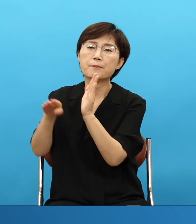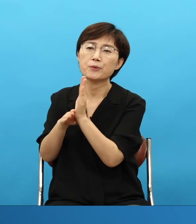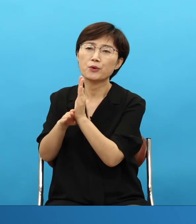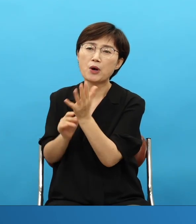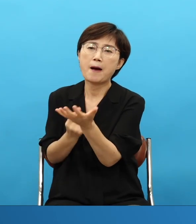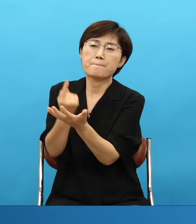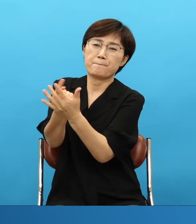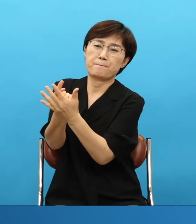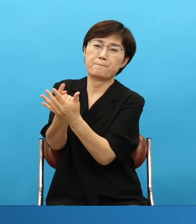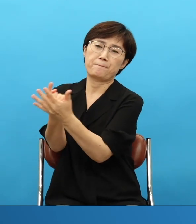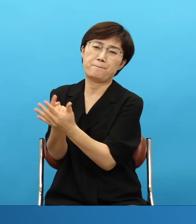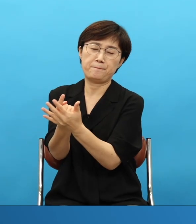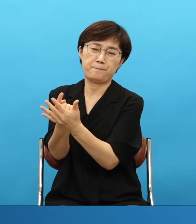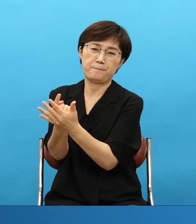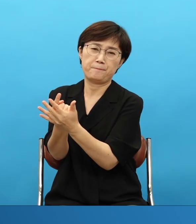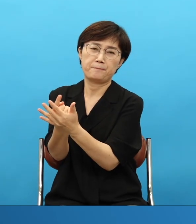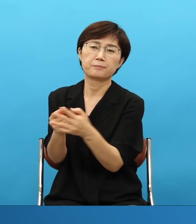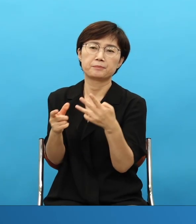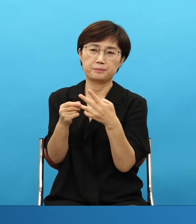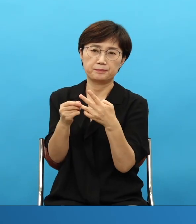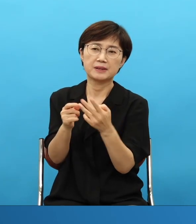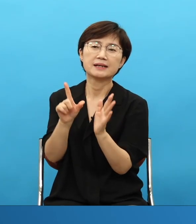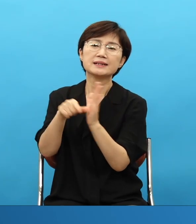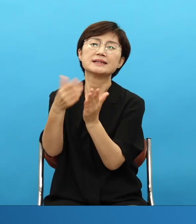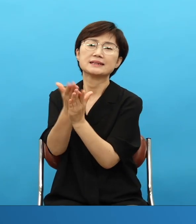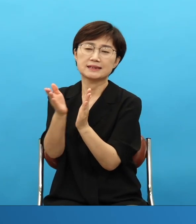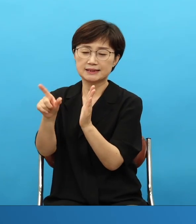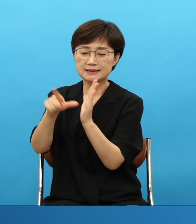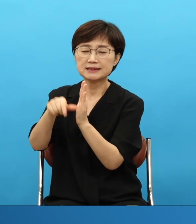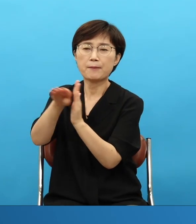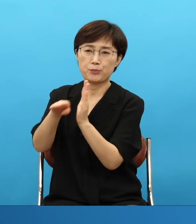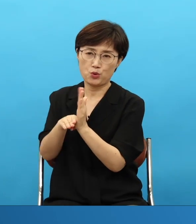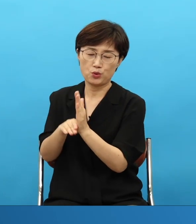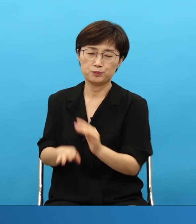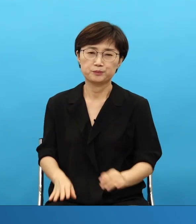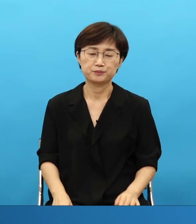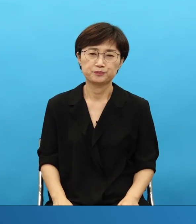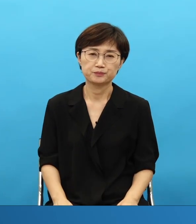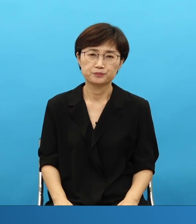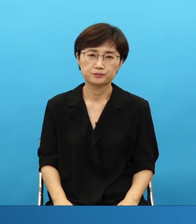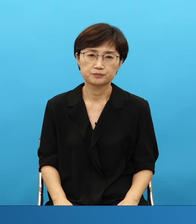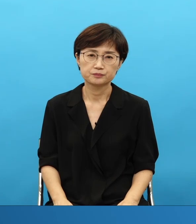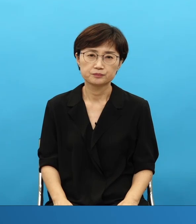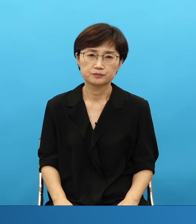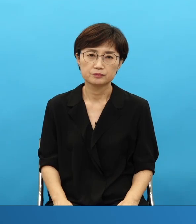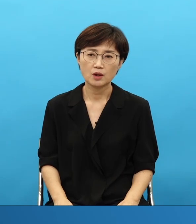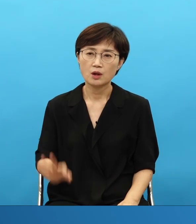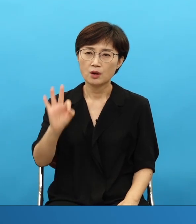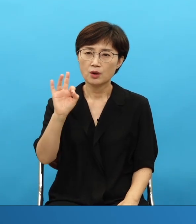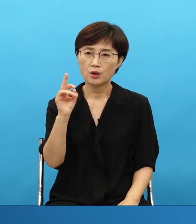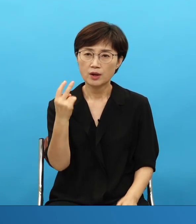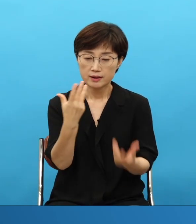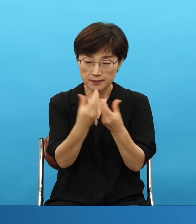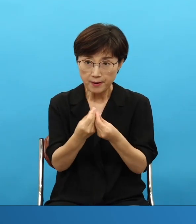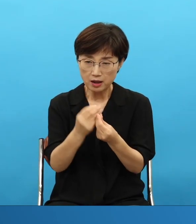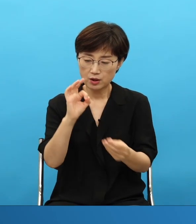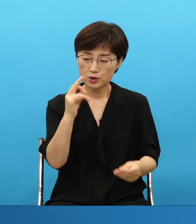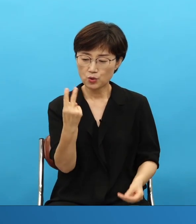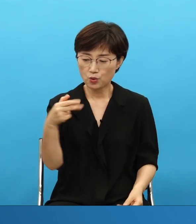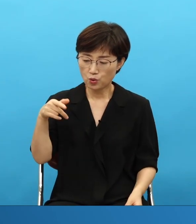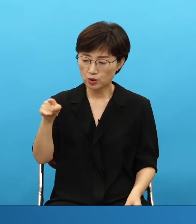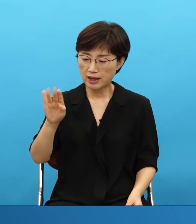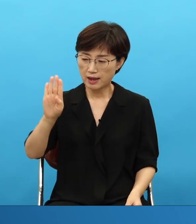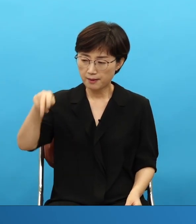this important time schedule of the recreation of the world. 요게벳 Jochebed. 타임 정말 잘 봤죠. She really matched that